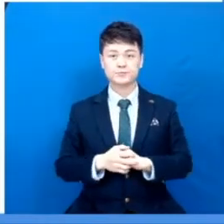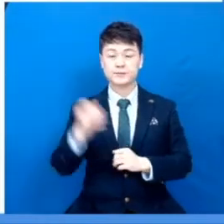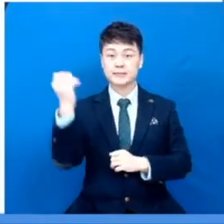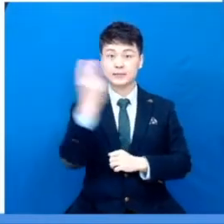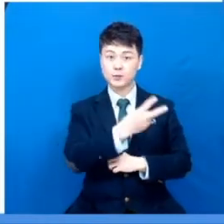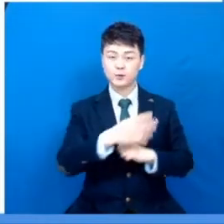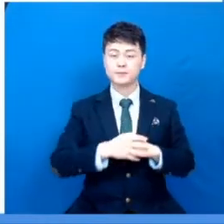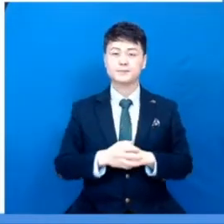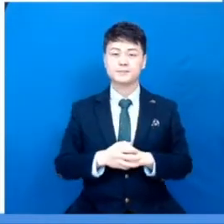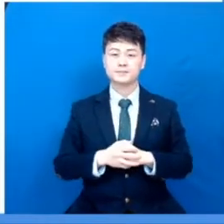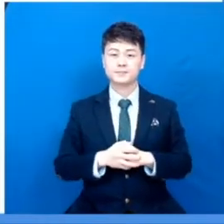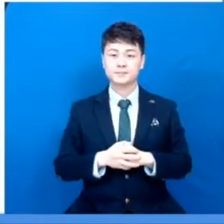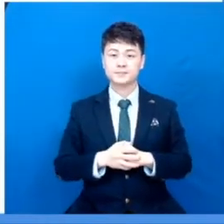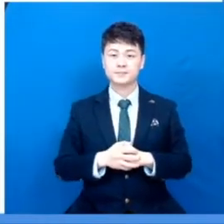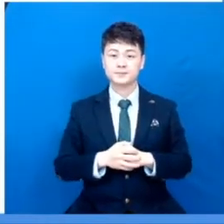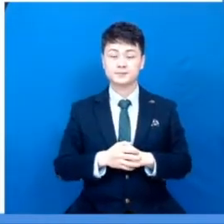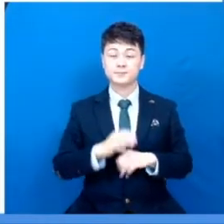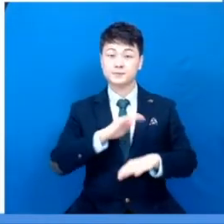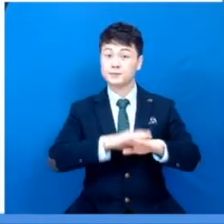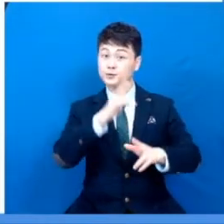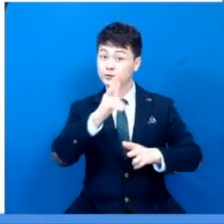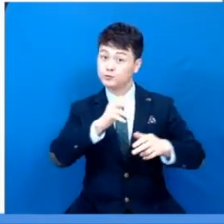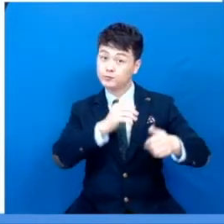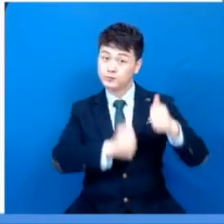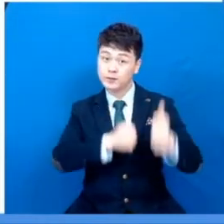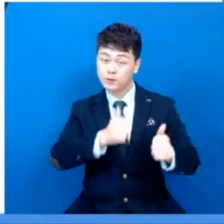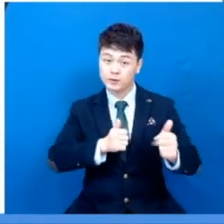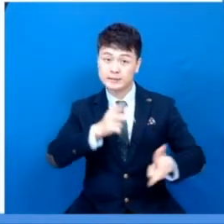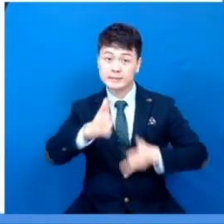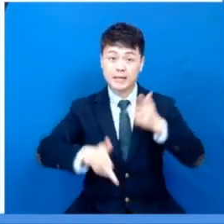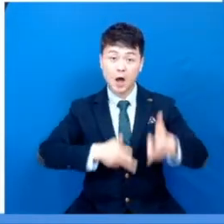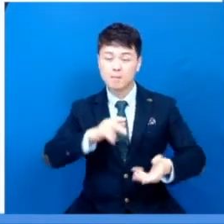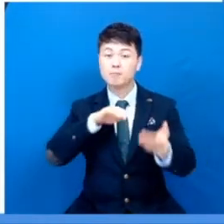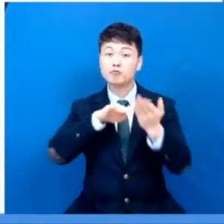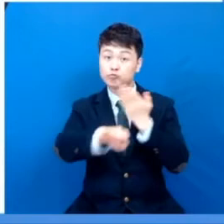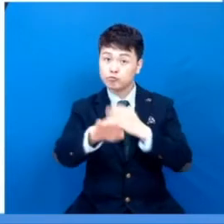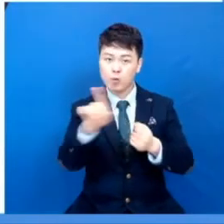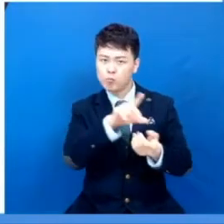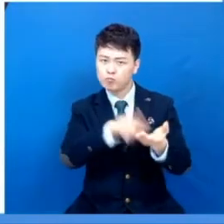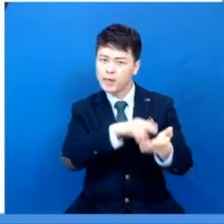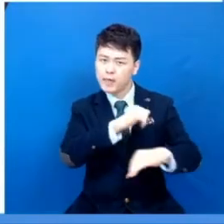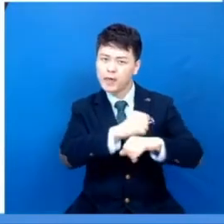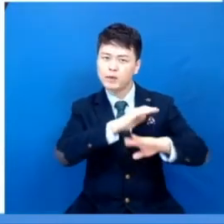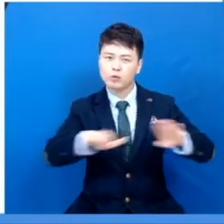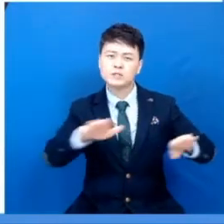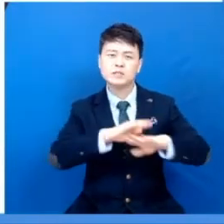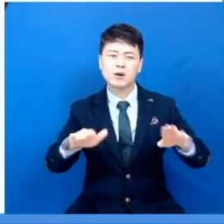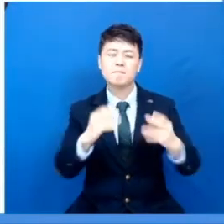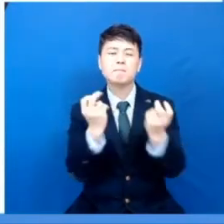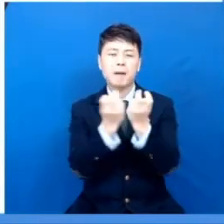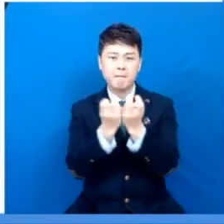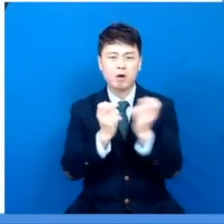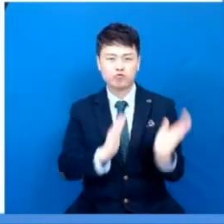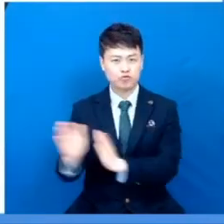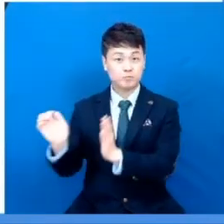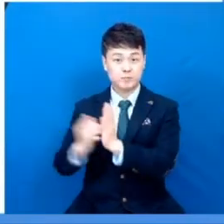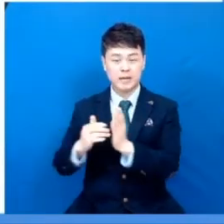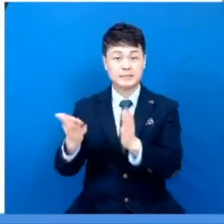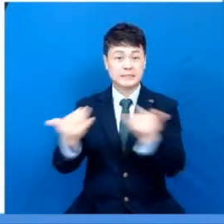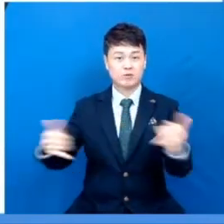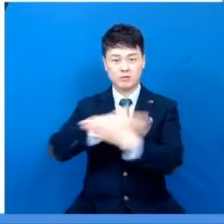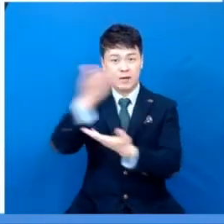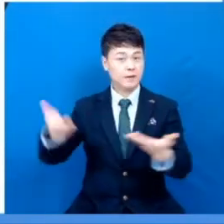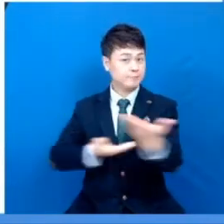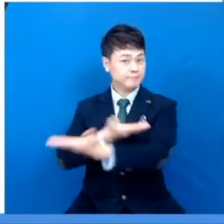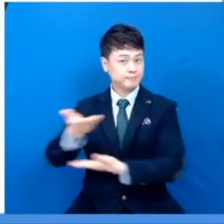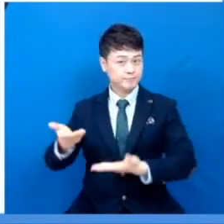그리고 챌린지 투 사업 수행을 위하여 도전 행동에 대한 메뉴얼을 마련하여 전 직원이 공유 하였으며